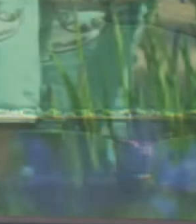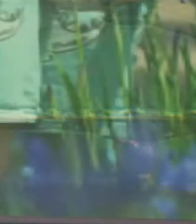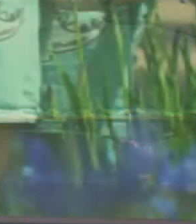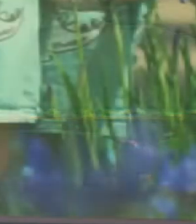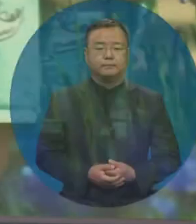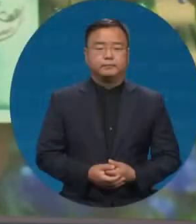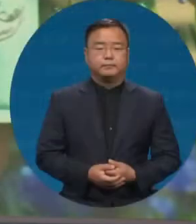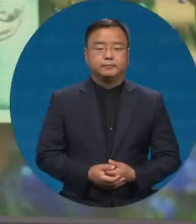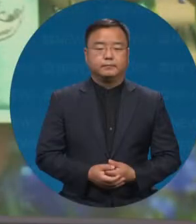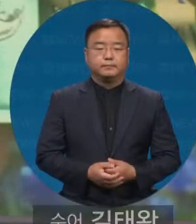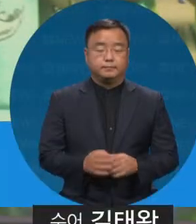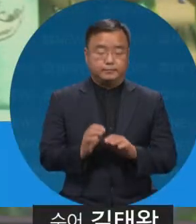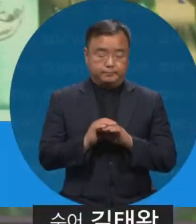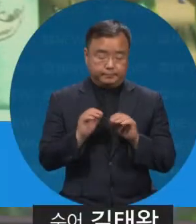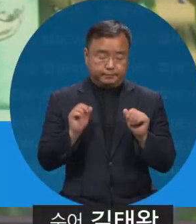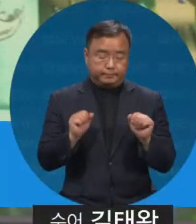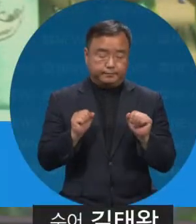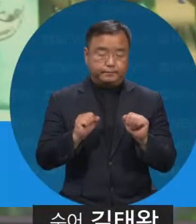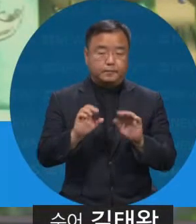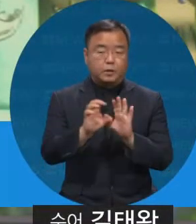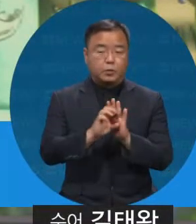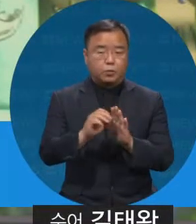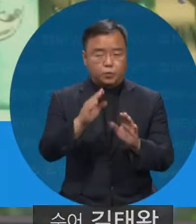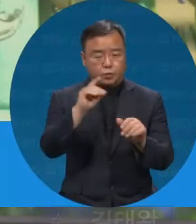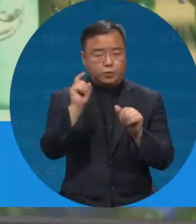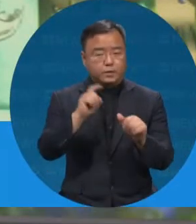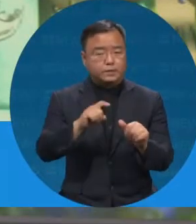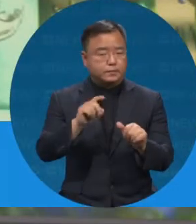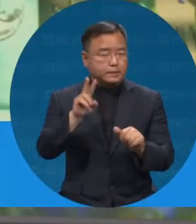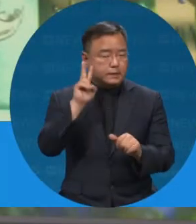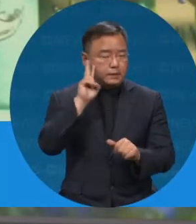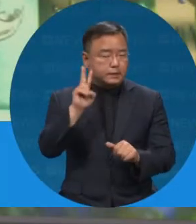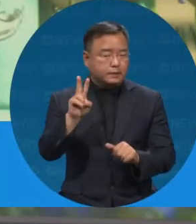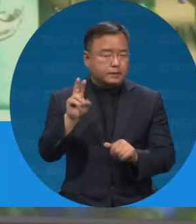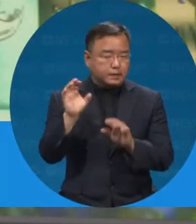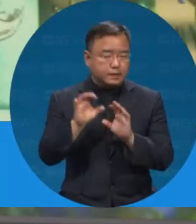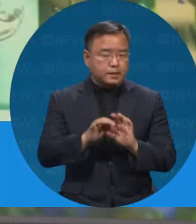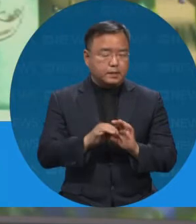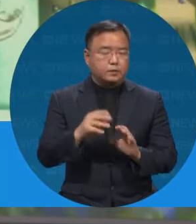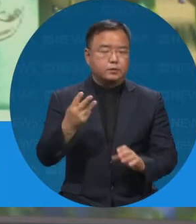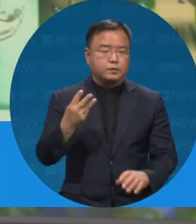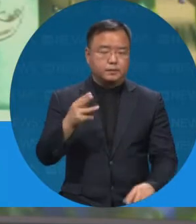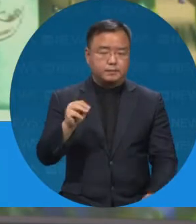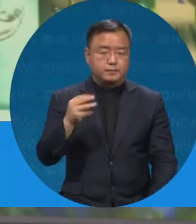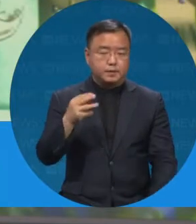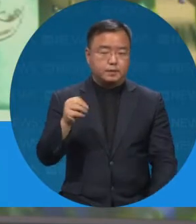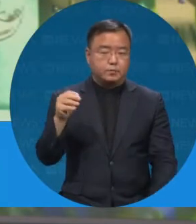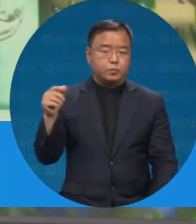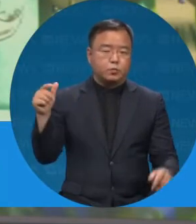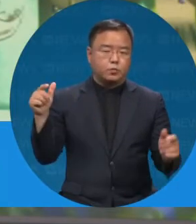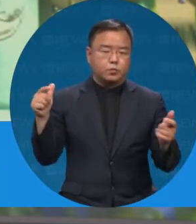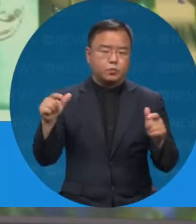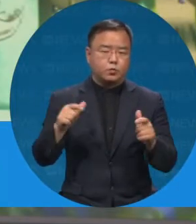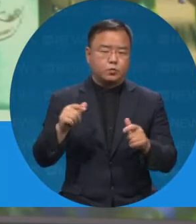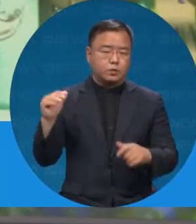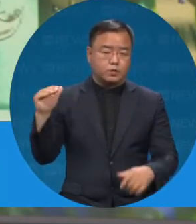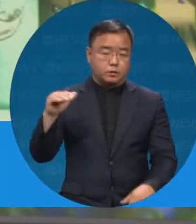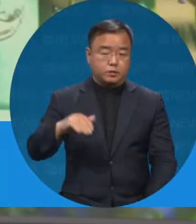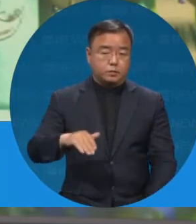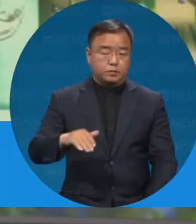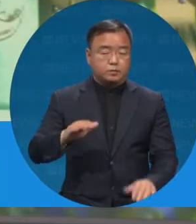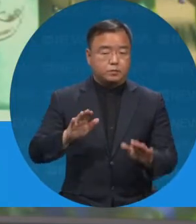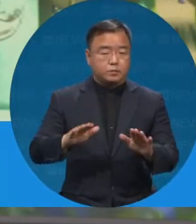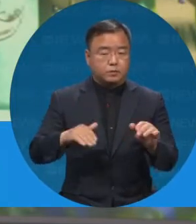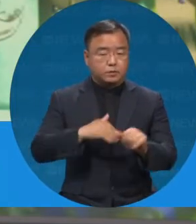코로나 이고 신규 확진 자는 이틀째 3만명 대로 감소세를 이어가고 있습니다 이런 가운데 만 5세에서 11세